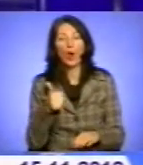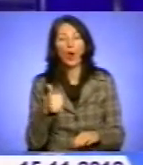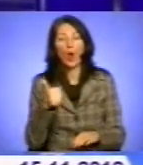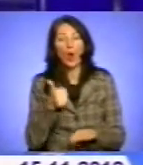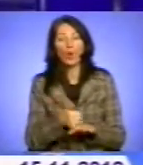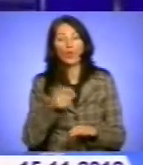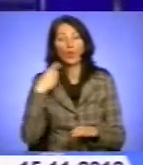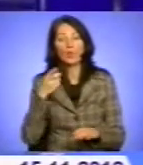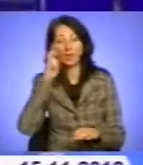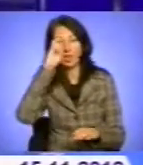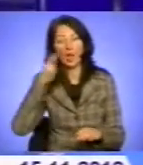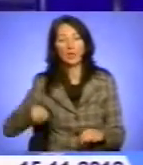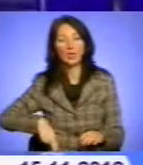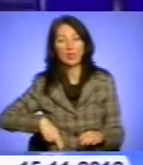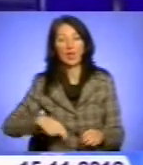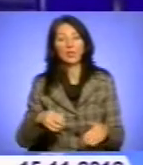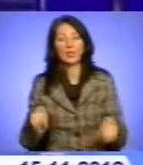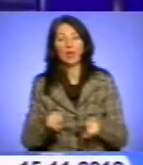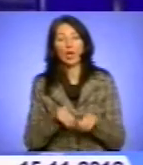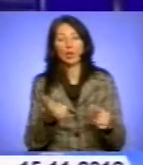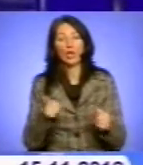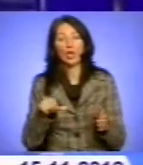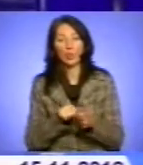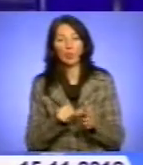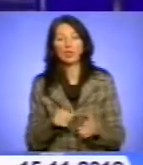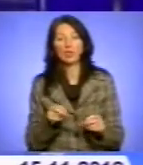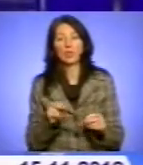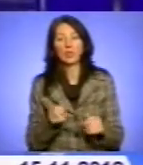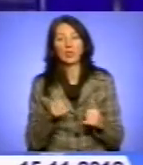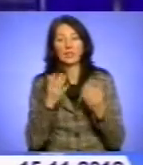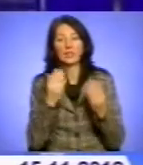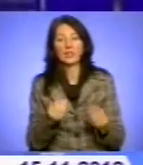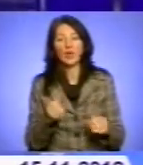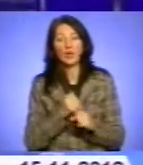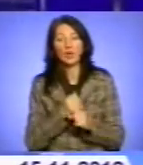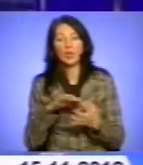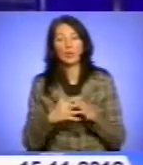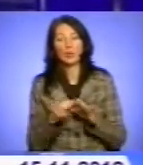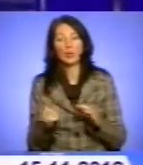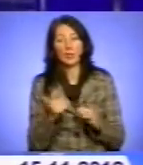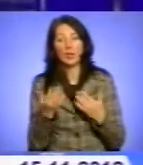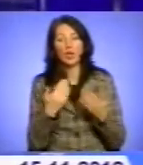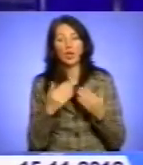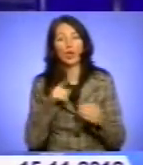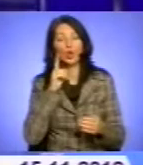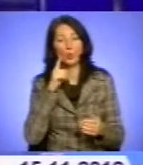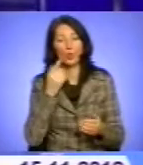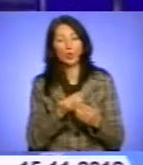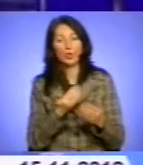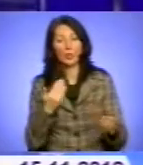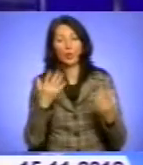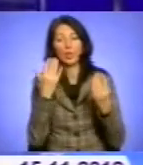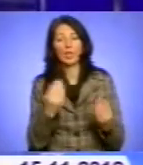теж брала участь в зібранні з нагоди Дня працівника сільського господарства. Діалог із молоддю. Напередодні Дня студента